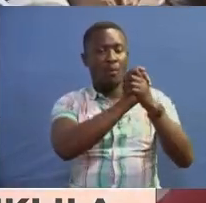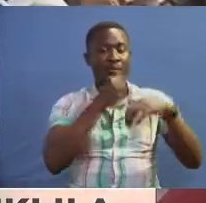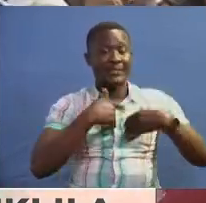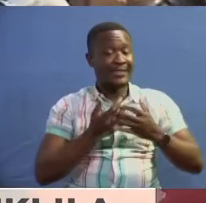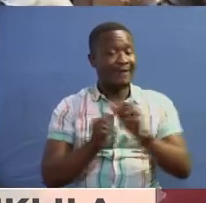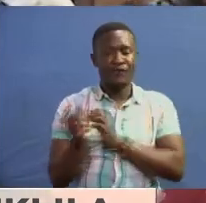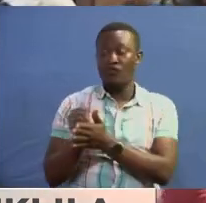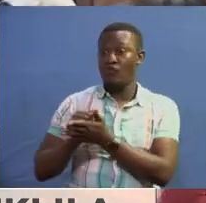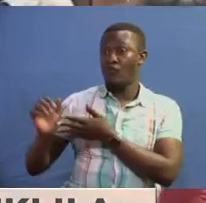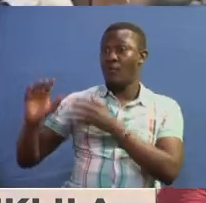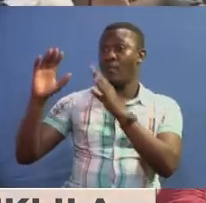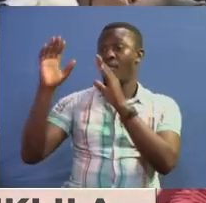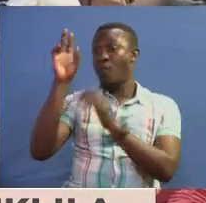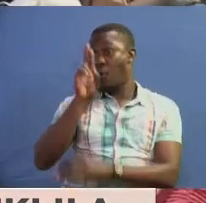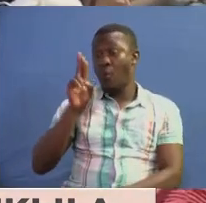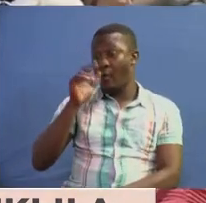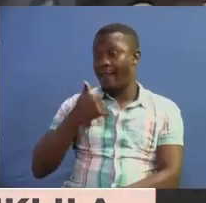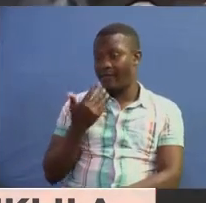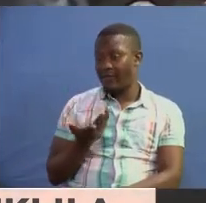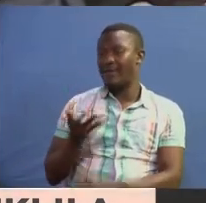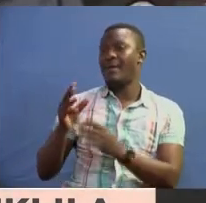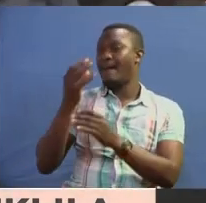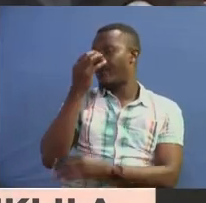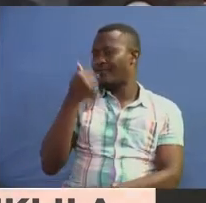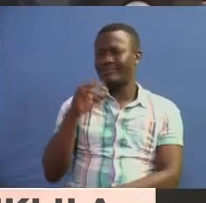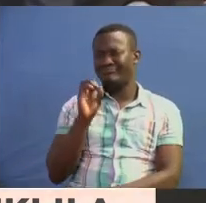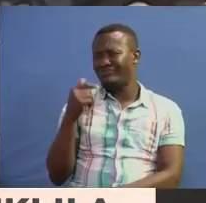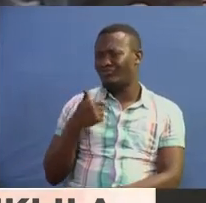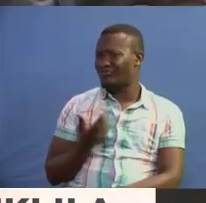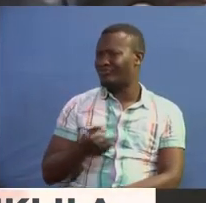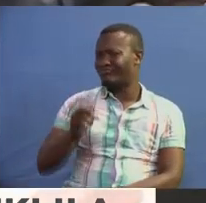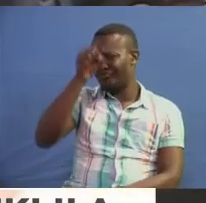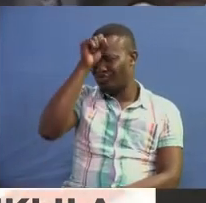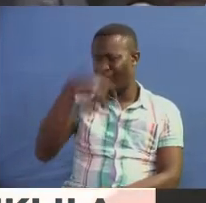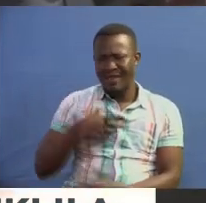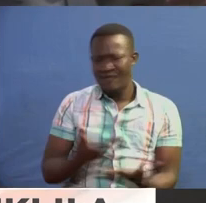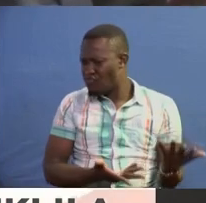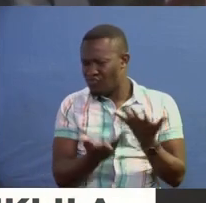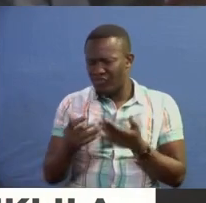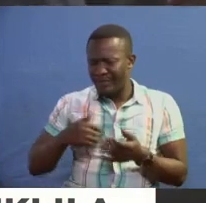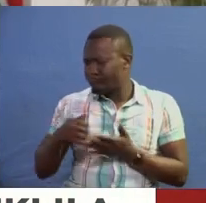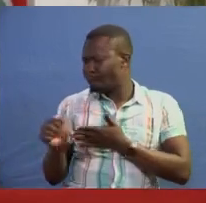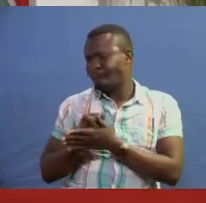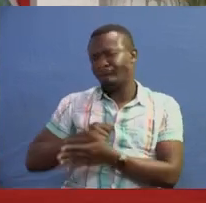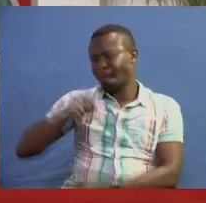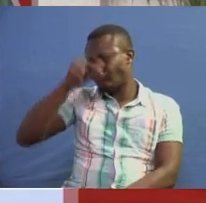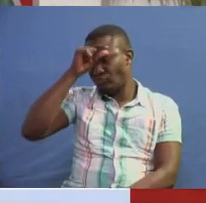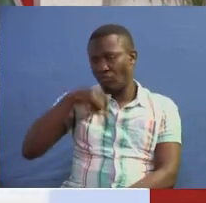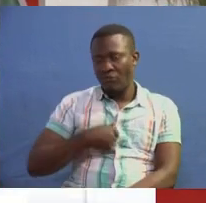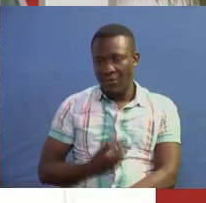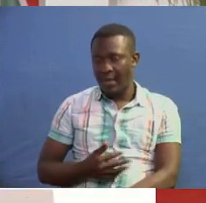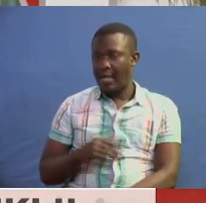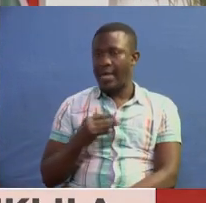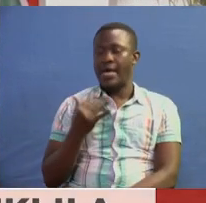iliharibu serikali ya Uhuru Kenyatta. Na huyu rais wetu hapana mjinga, hawezi kubali kuleta watu waharibu serikali yake. Ruto na